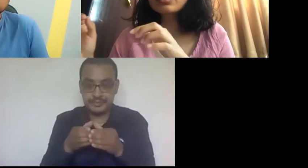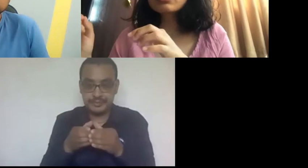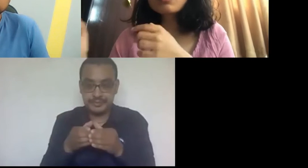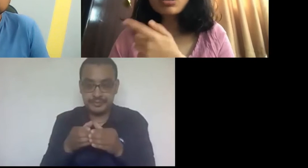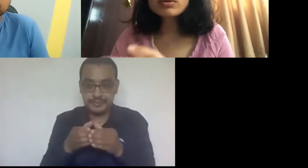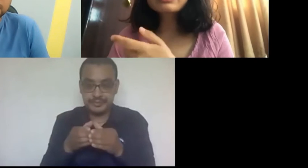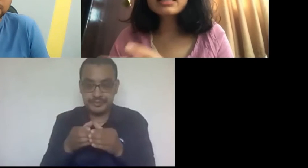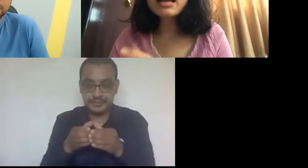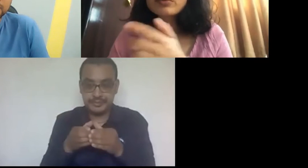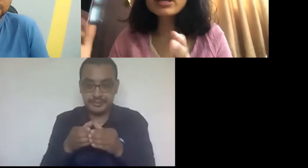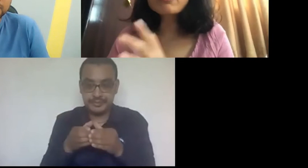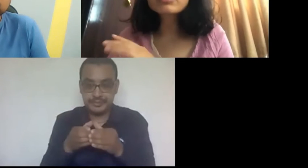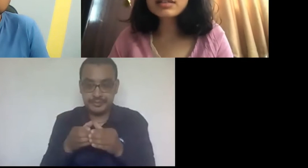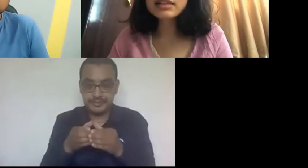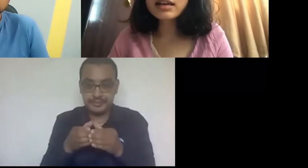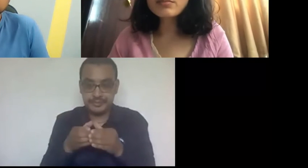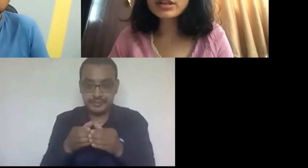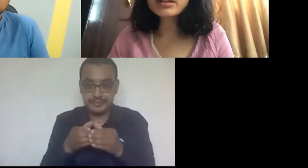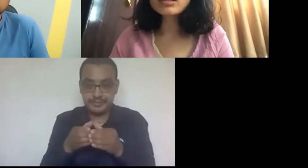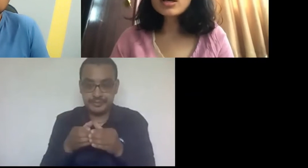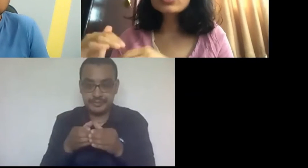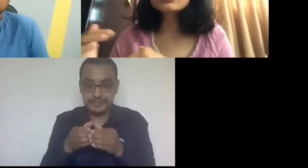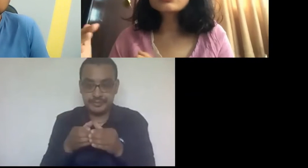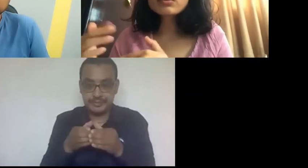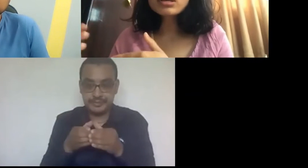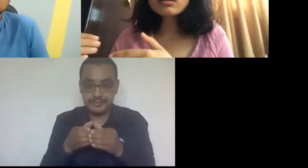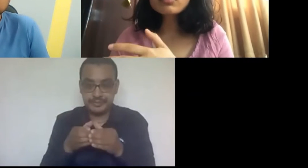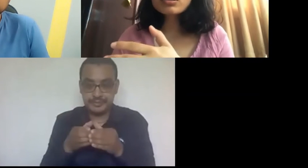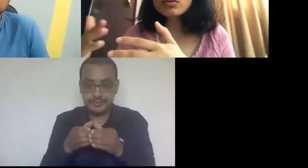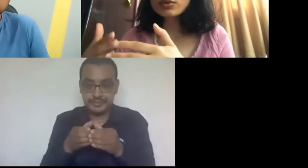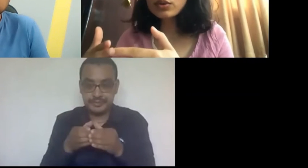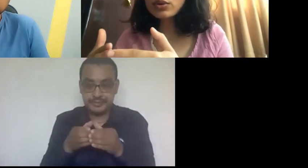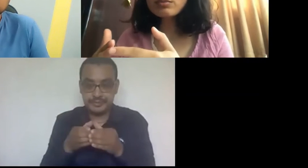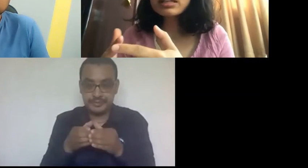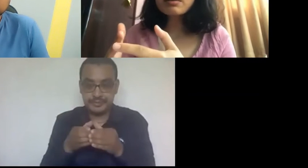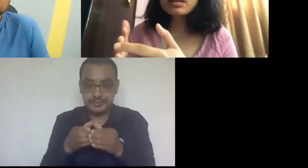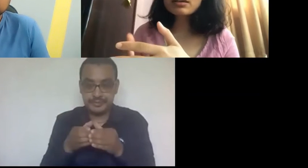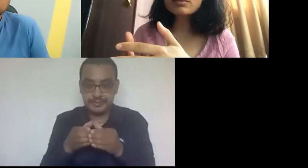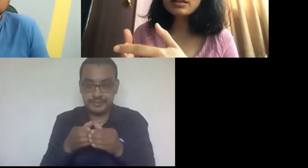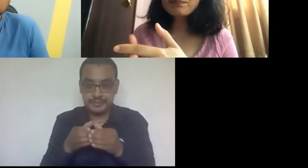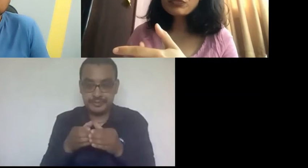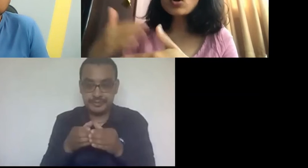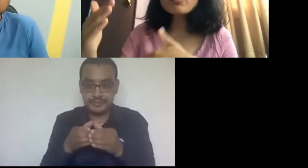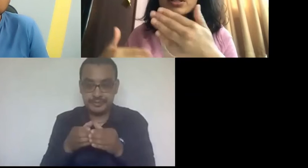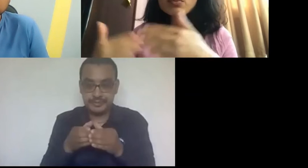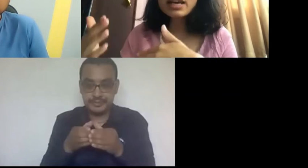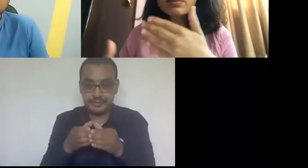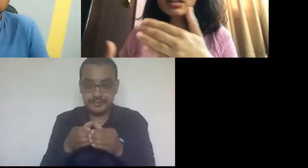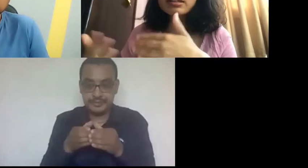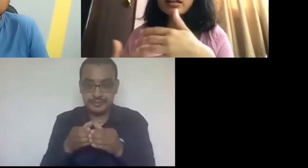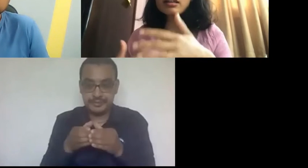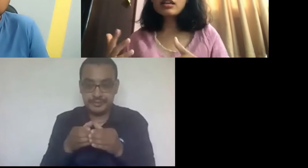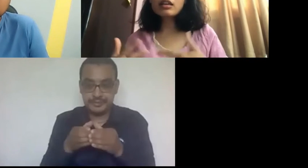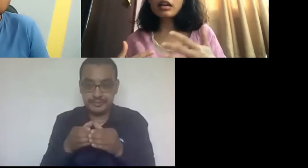अरे त बाहुनले के थाहा हाम्रो नेवारको जात्रा भनेर होइन. सो त्यसरी पनि एकदमै यो सोसियल मिडियामा चाहिँ हुन्छ नि कमेन्ट वाइज